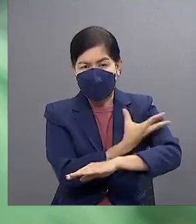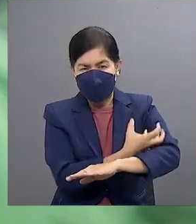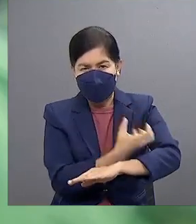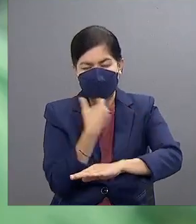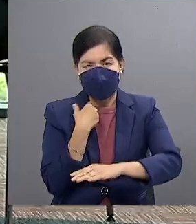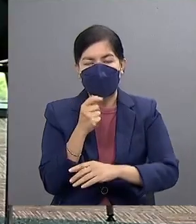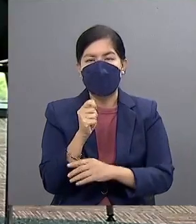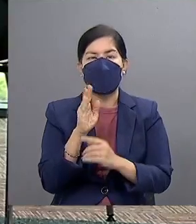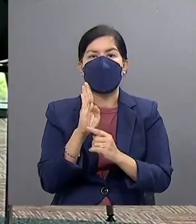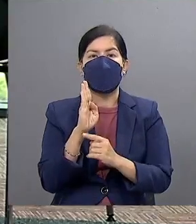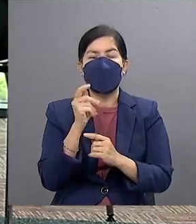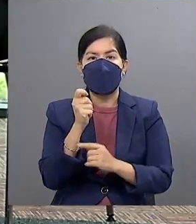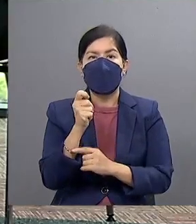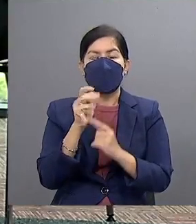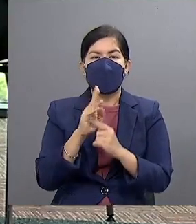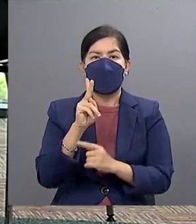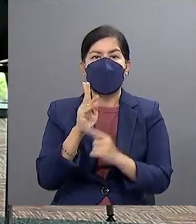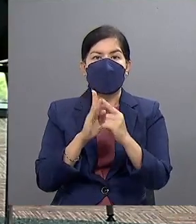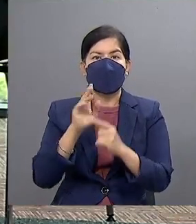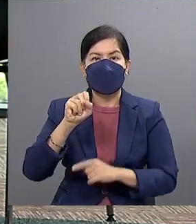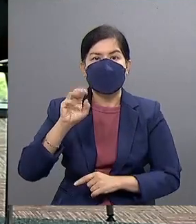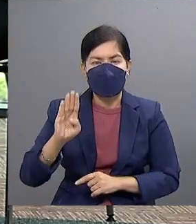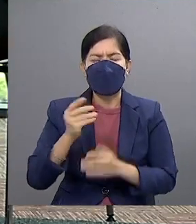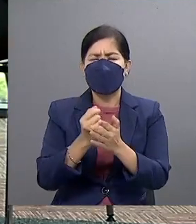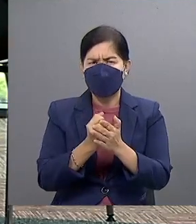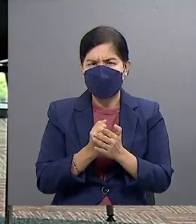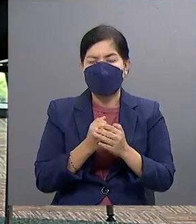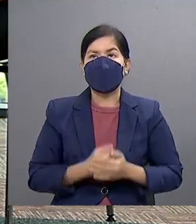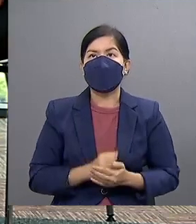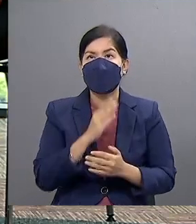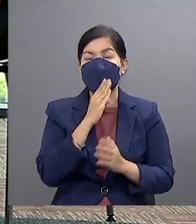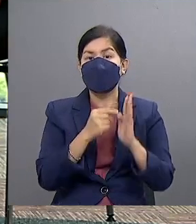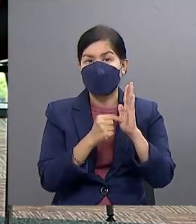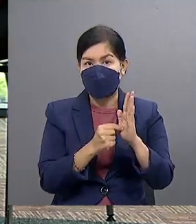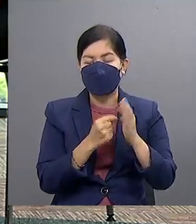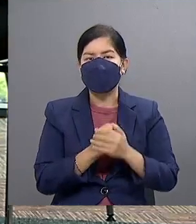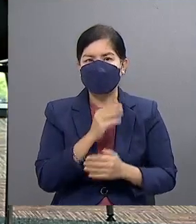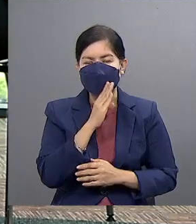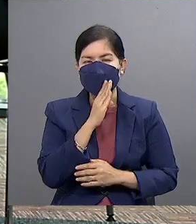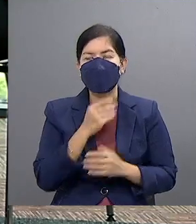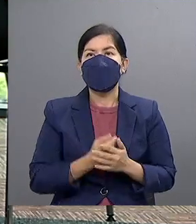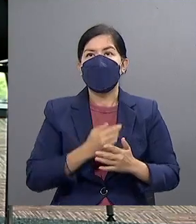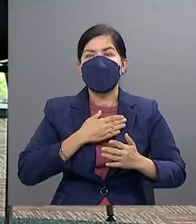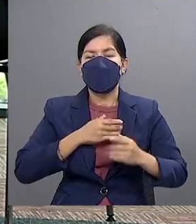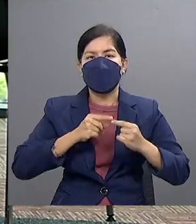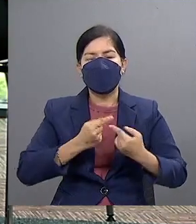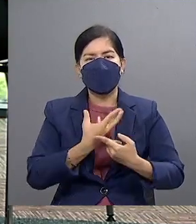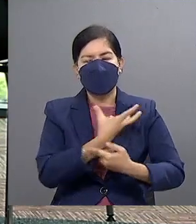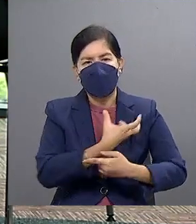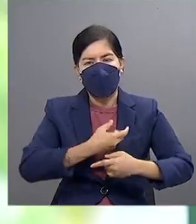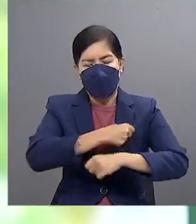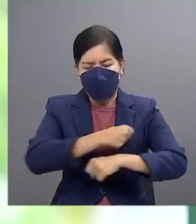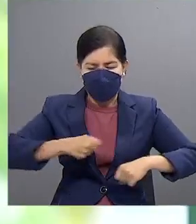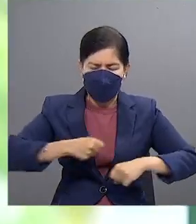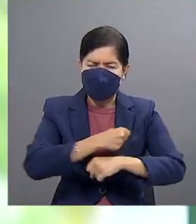เลยคุณต้นอ้อใช่ถูกต้องเลยครับเวลาที่เราบอดี้เวทสมมติ เรา สควอตนะครับหรือว่าเราลันช์จนเรารู้สึกว่ามันอักเส